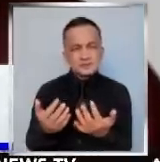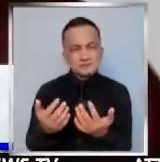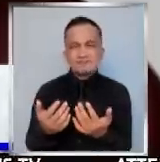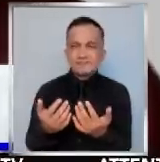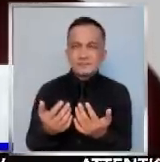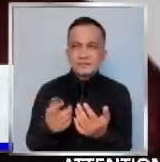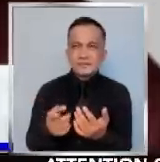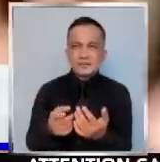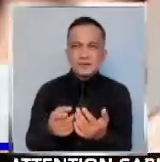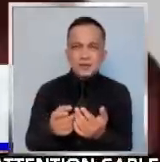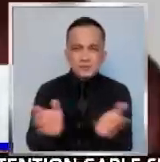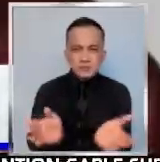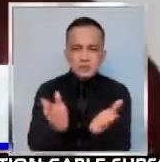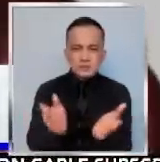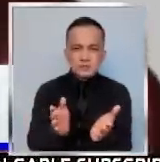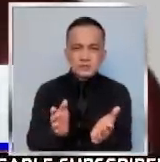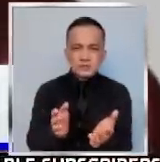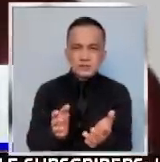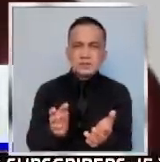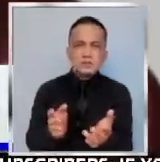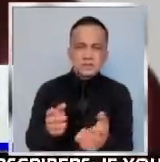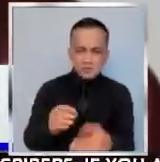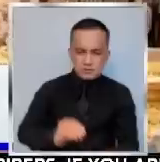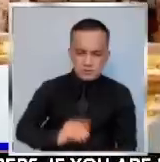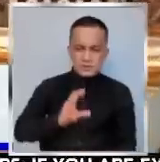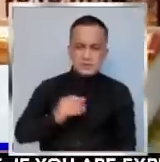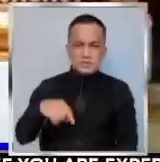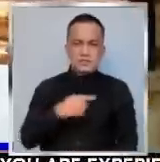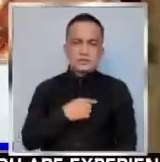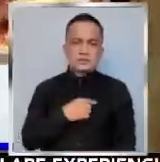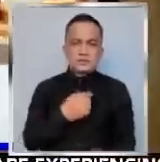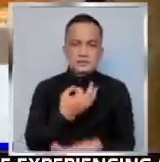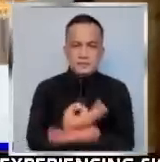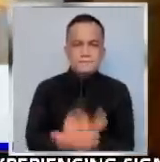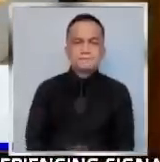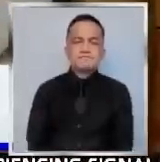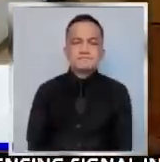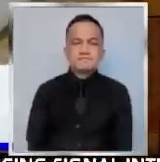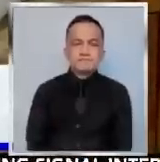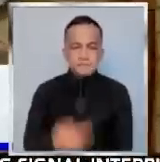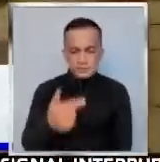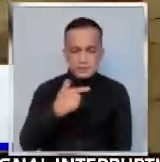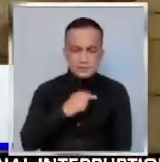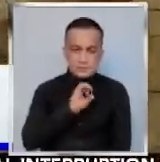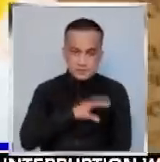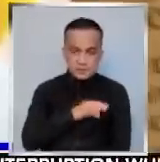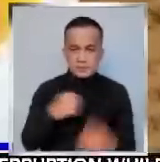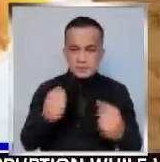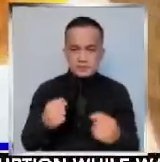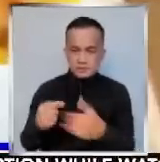pag-bolster ng o pag-reinforce ng confidence sa ating salapi. Kabilang sa may benepisyo sa malakas na dolyar ang mga